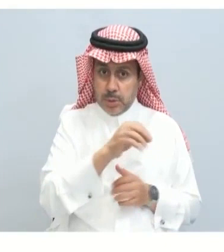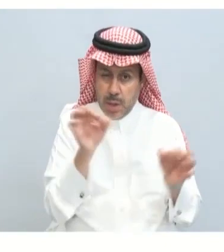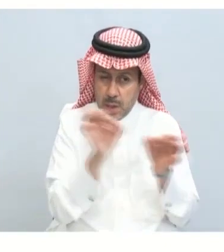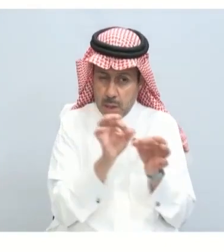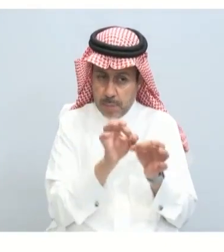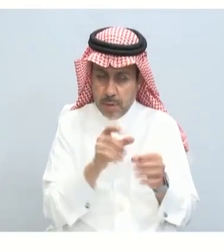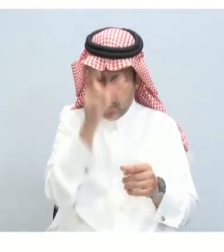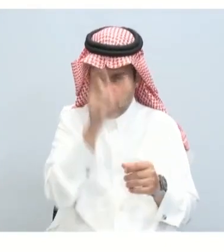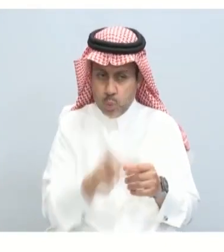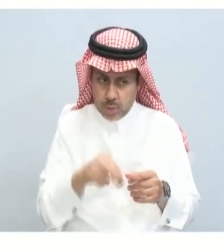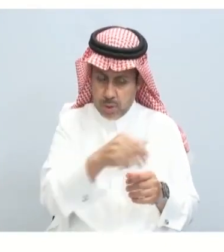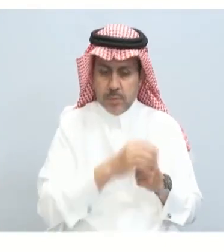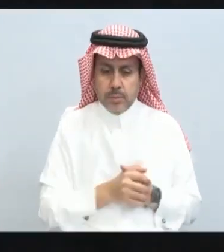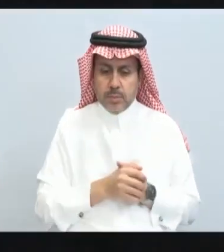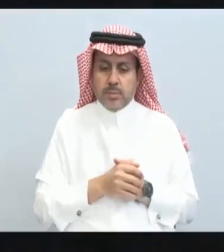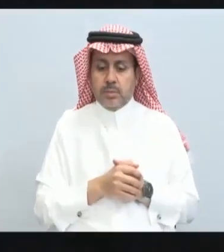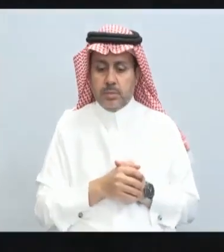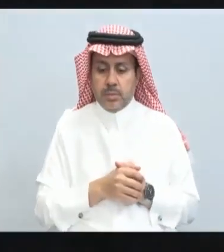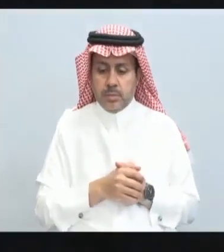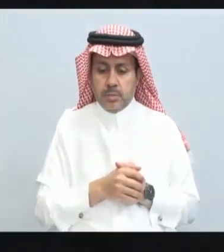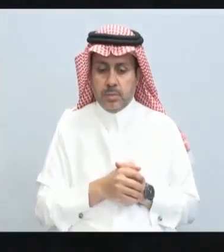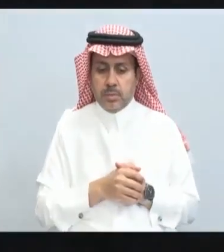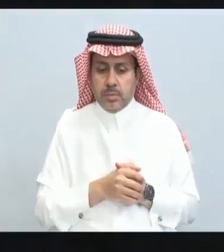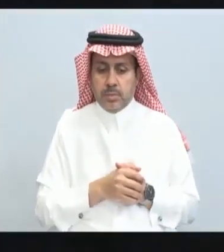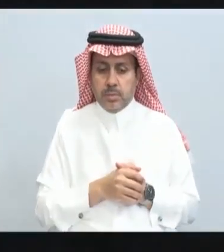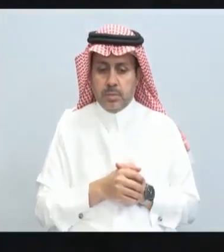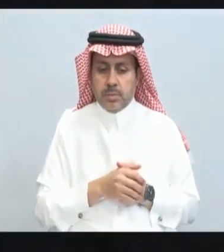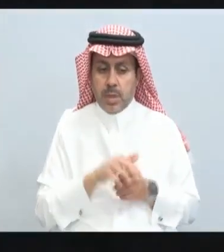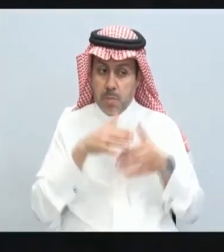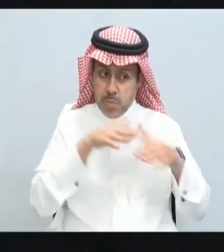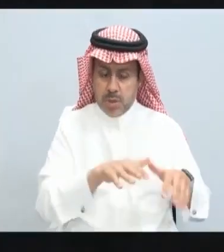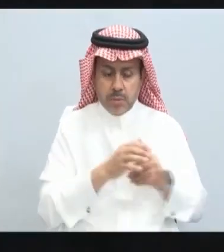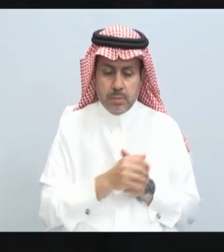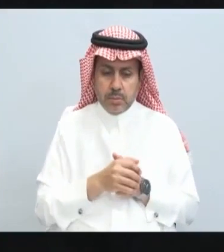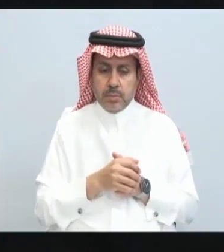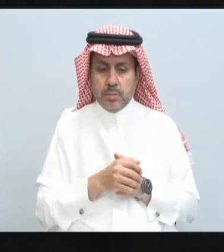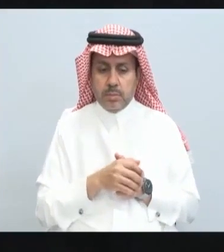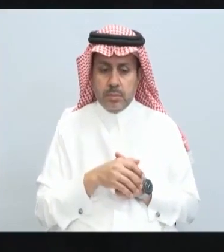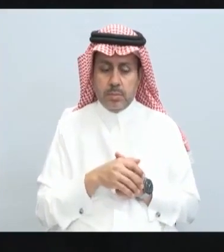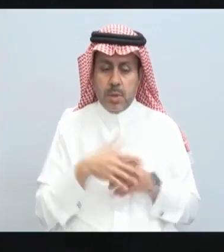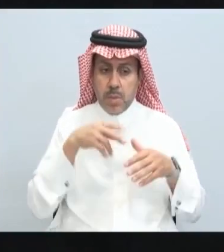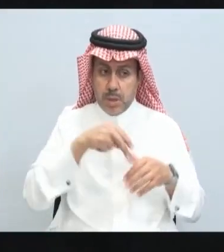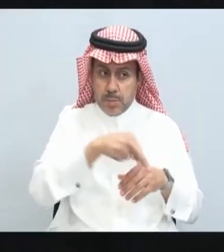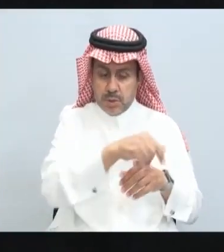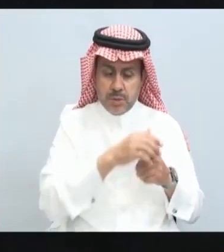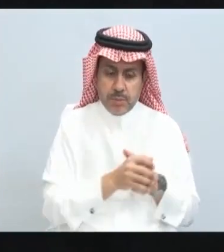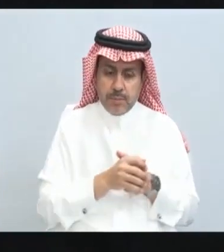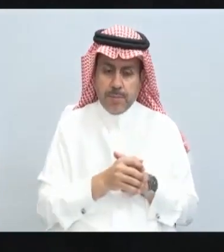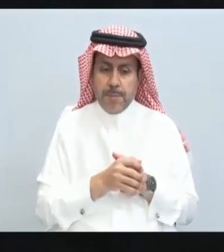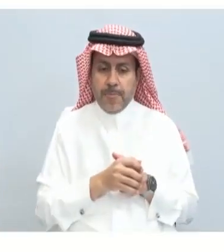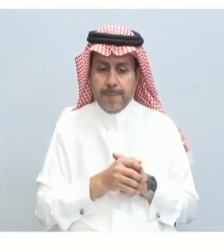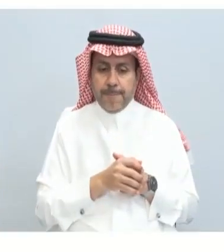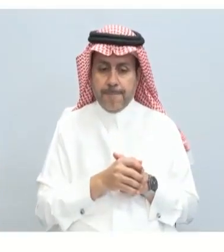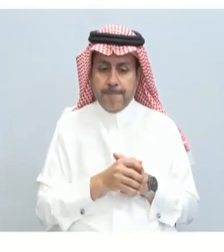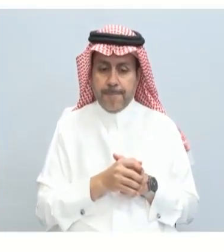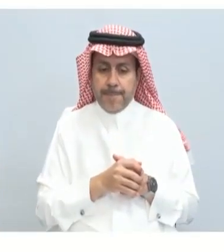صالح هو البحر ليس بحر حقيقيه لقد رايت بحرا وسكت هنا بحر حقيقي لا عندما قريت بحر يمشي اصبحت البحر هنا هي